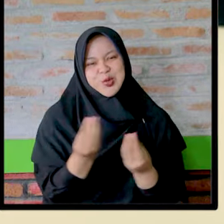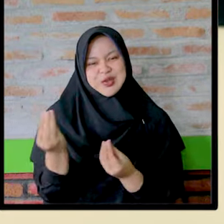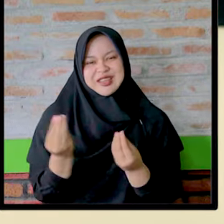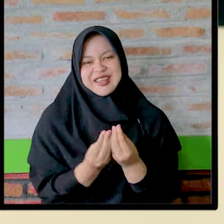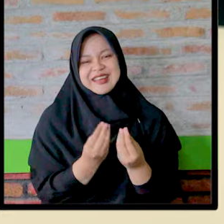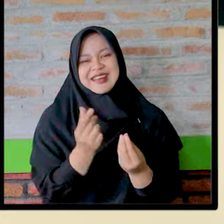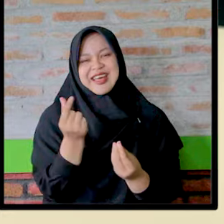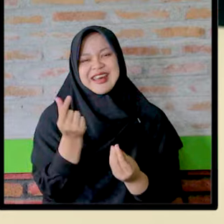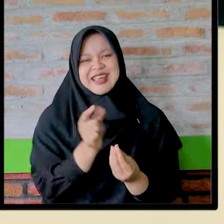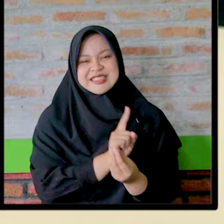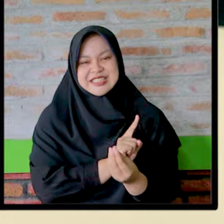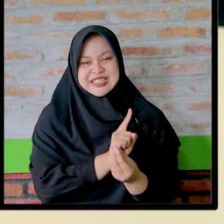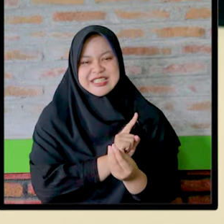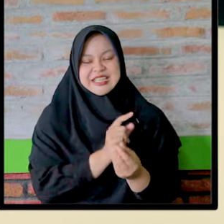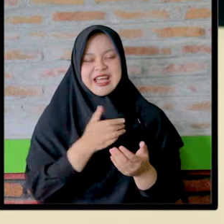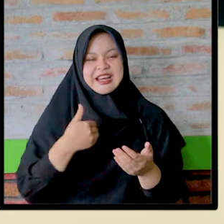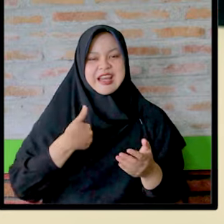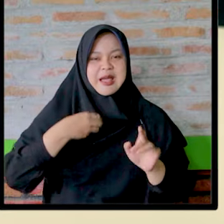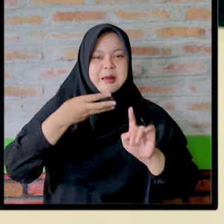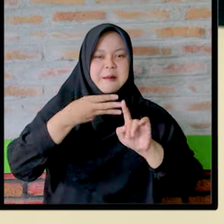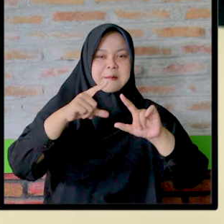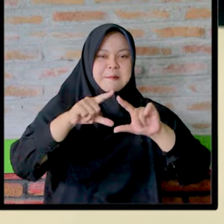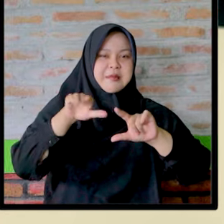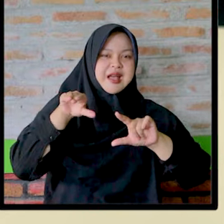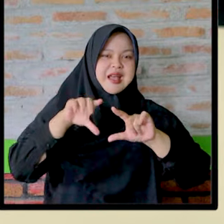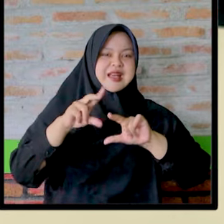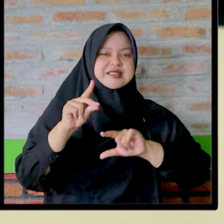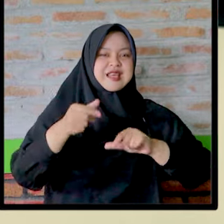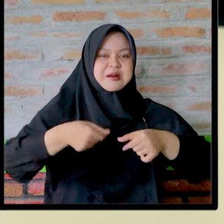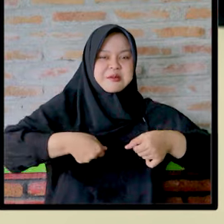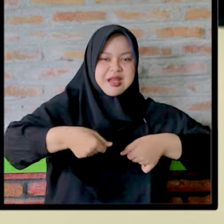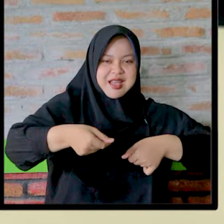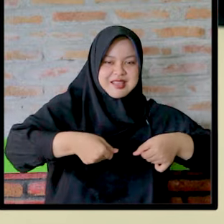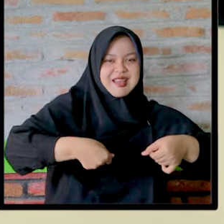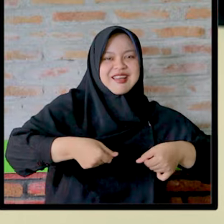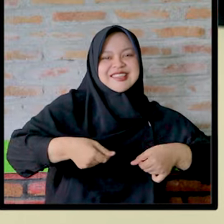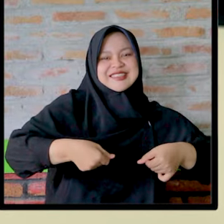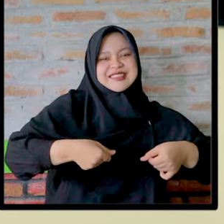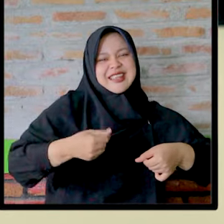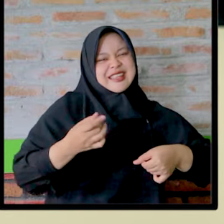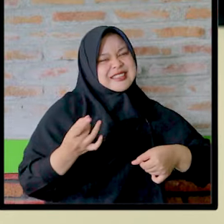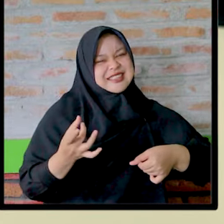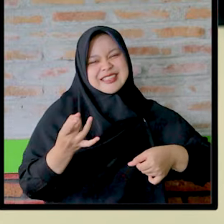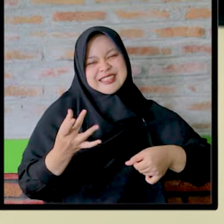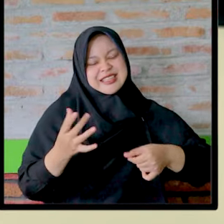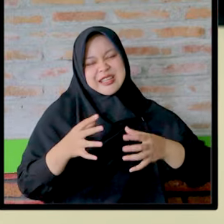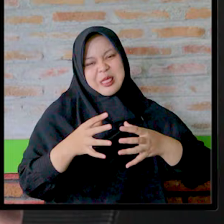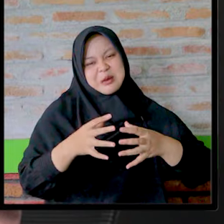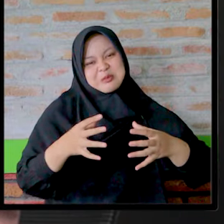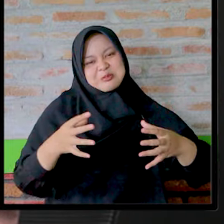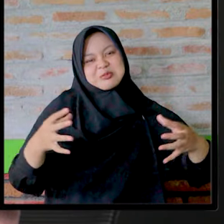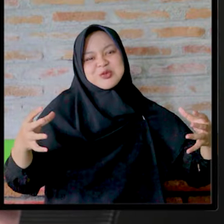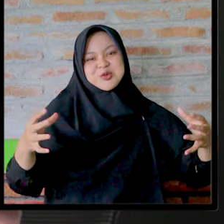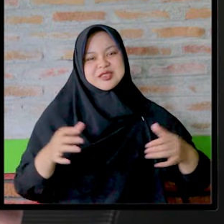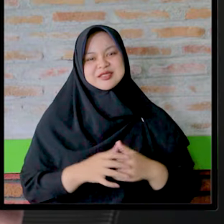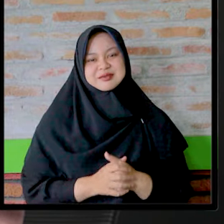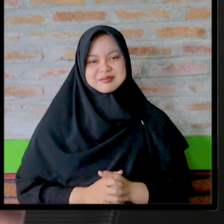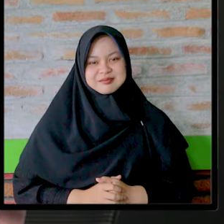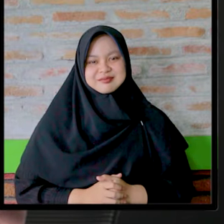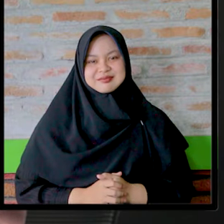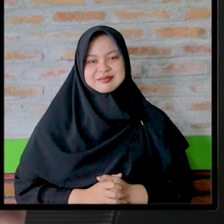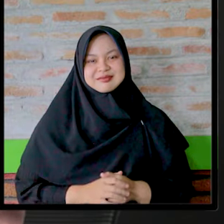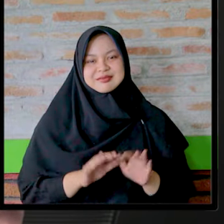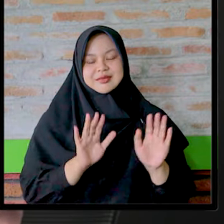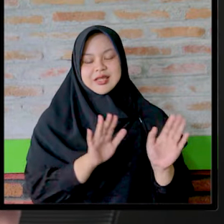bazar setiap ada apa ya walaupun sedikit-sedikit lama-lama kan jadi bukit iya betul betetul nah tadi ya Bu ya